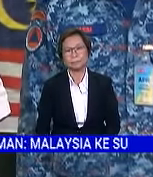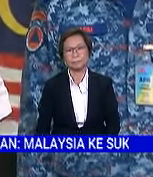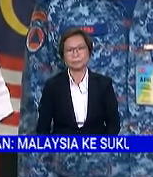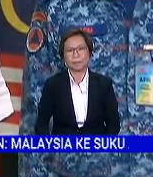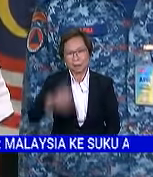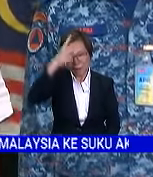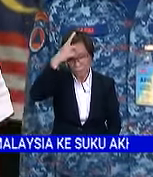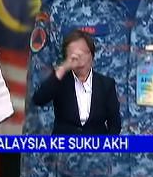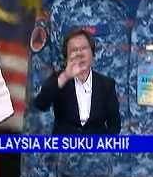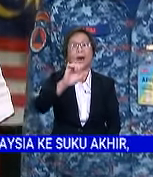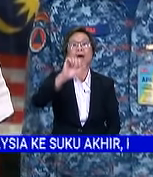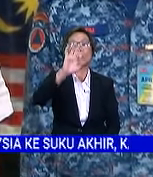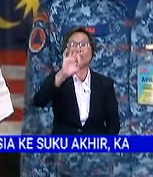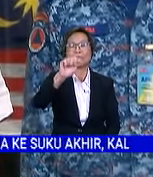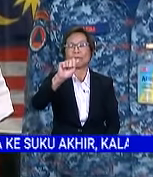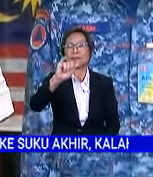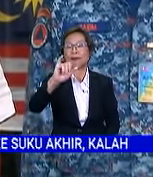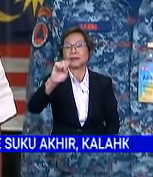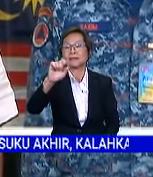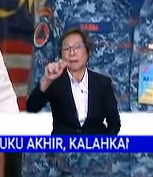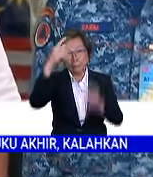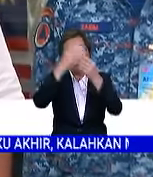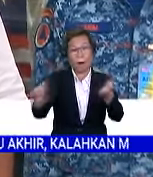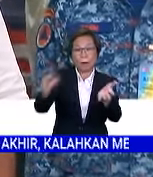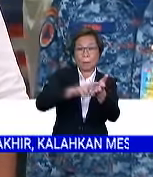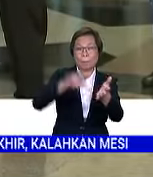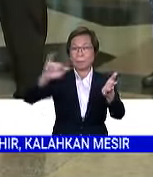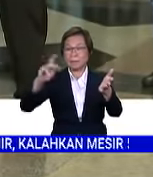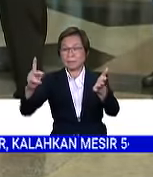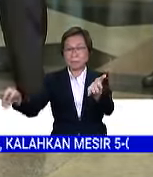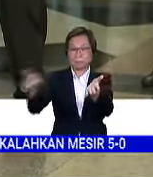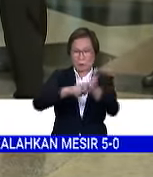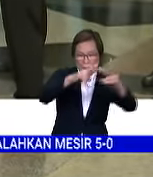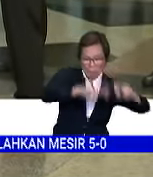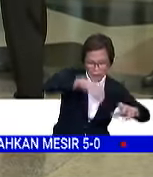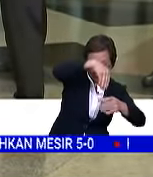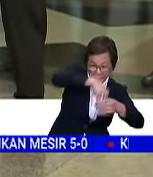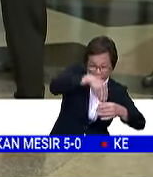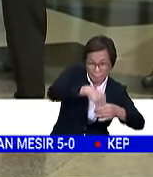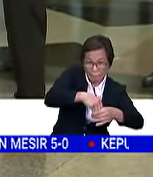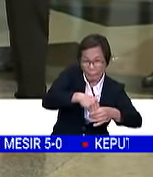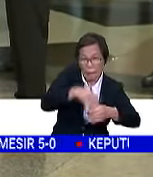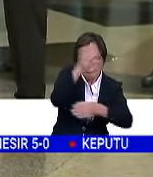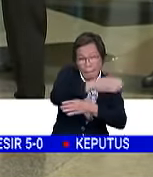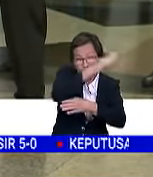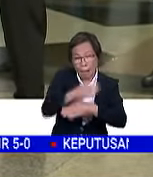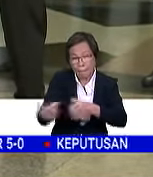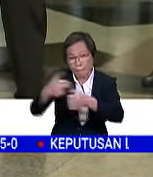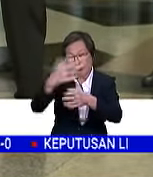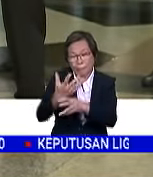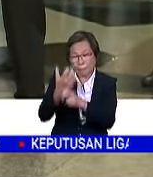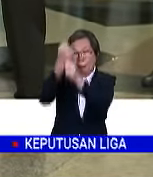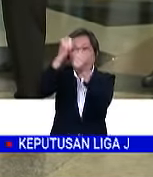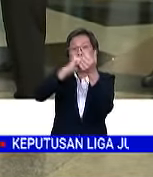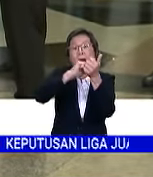Sementara itu, Dato' Sri Ahmad Faizal Azumu memberitahu laporan jawatan kuasa siasatan dalaman berkaitan pembatalan penyertaan dan kemenangan